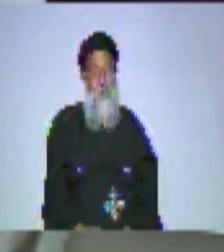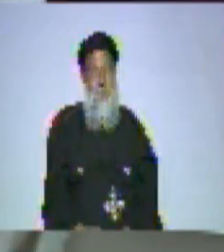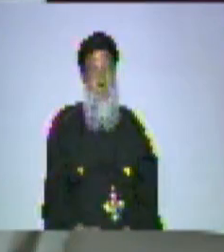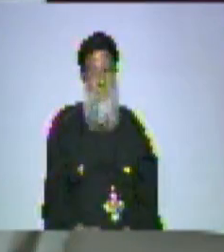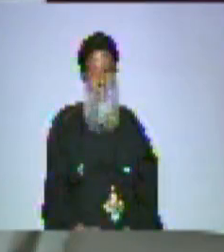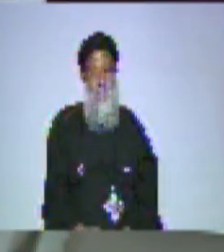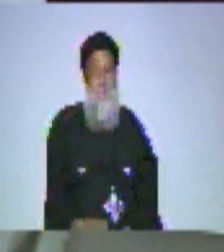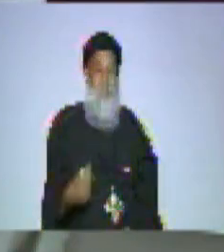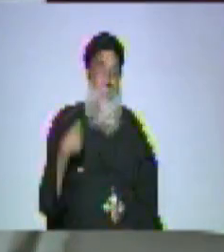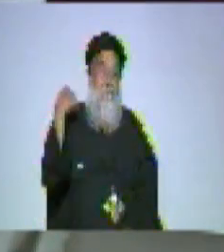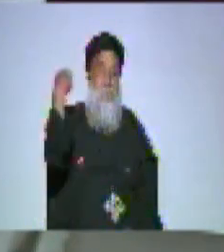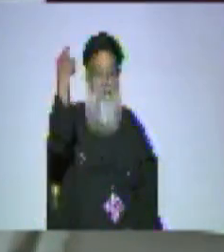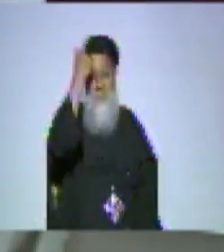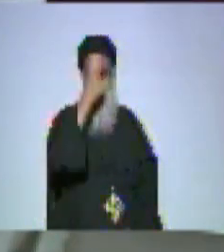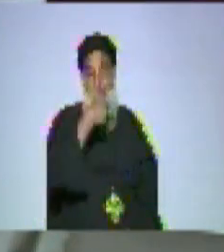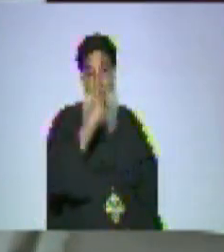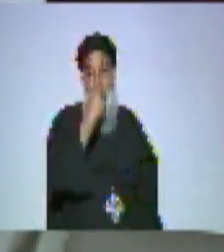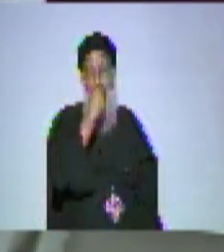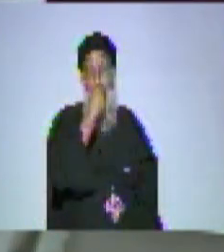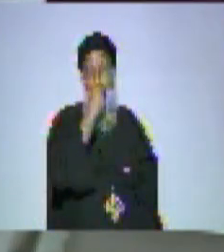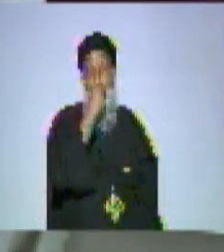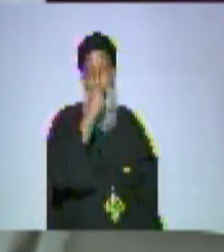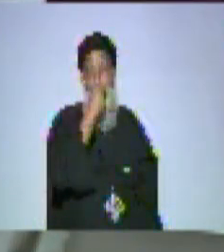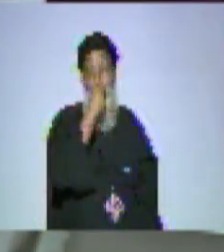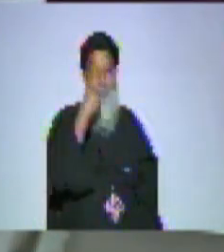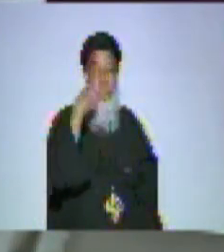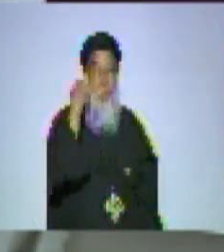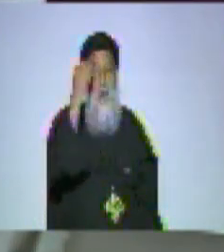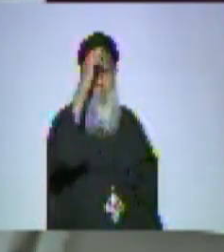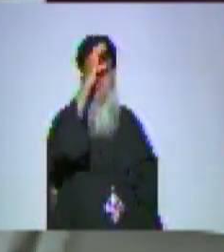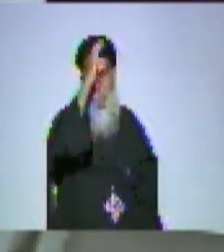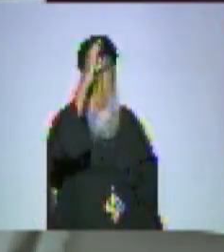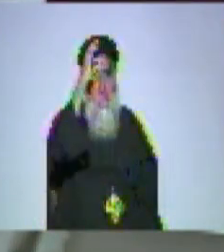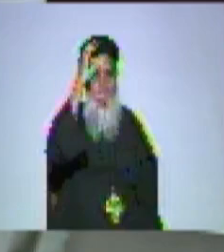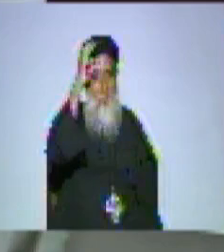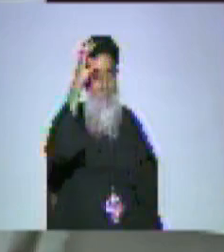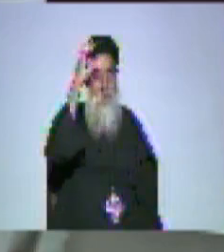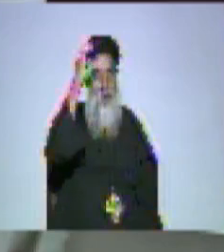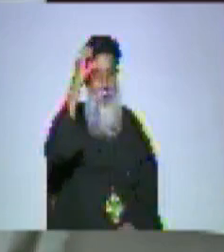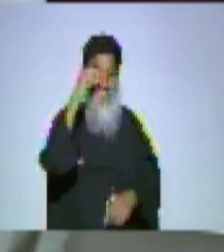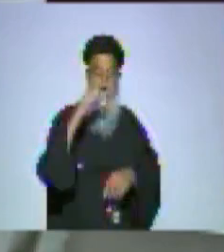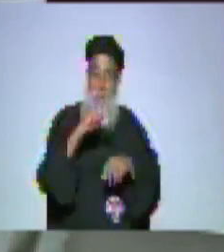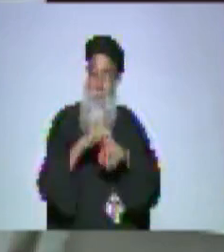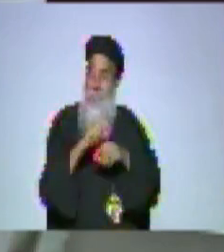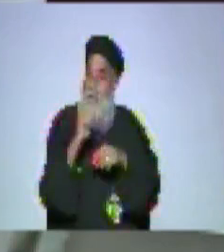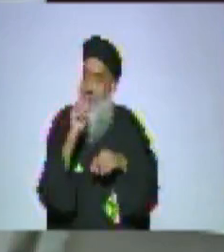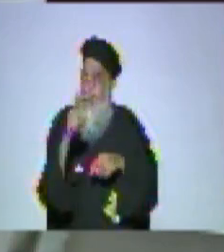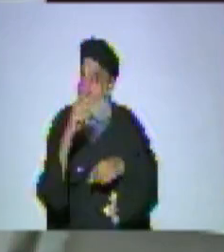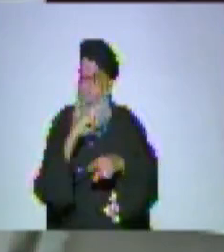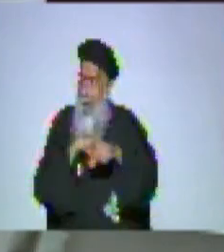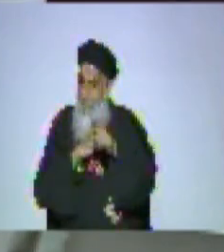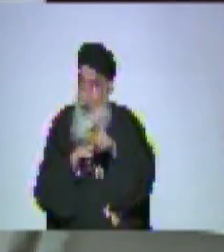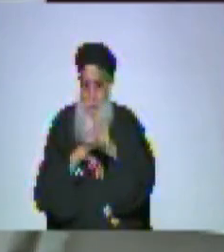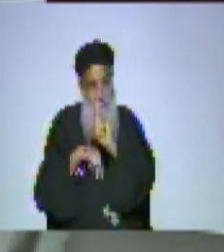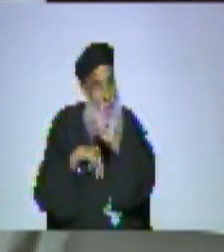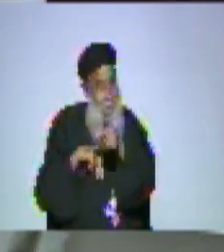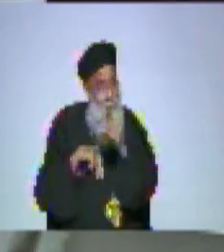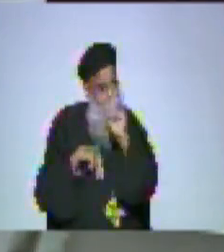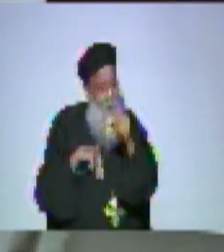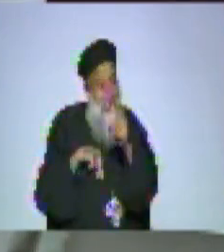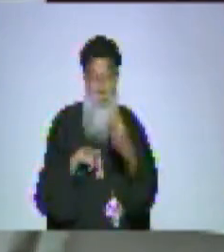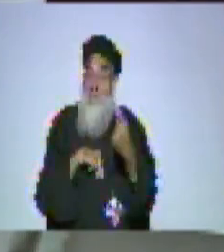فجميله قوي انها الوشيه بتوصف احتياج الانسان لعمل الله معه